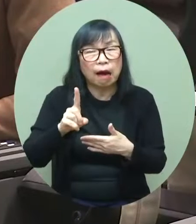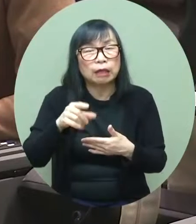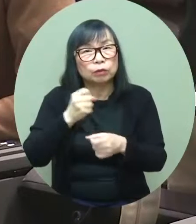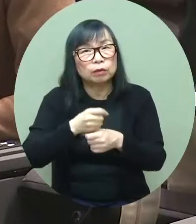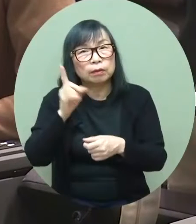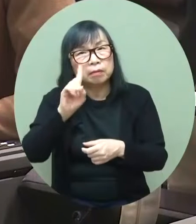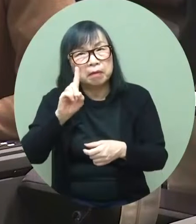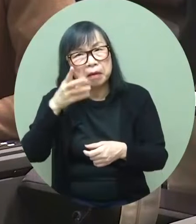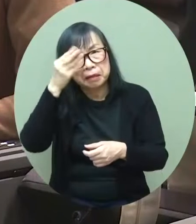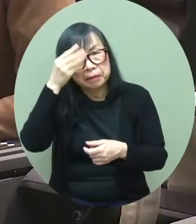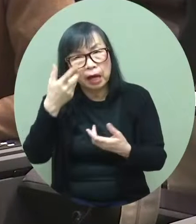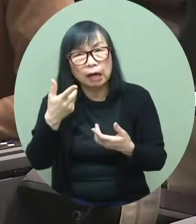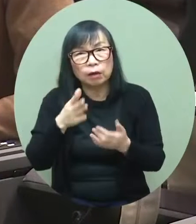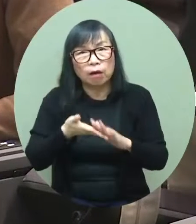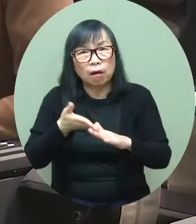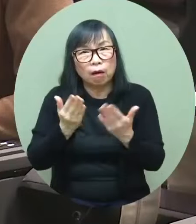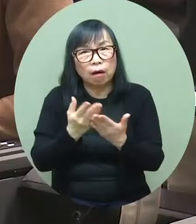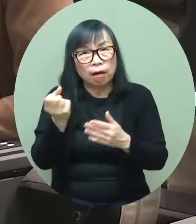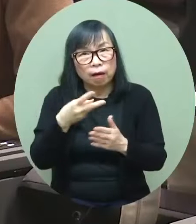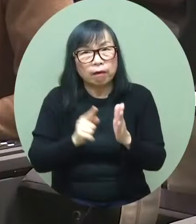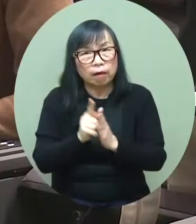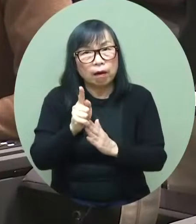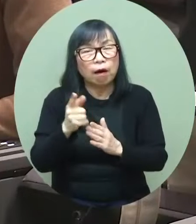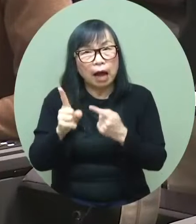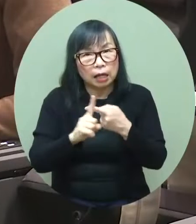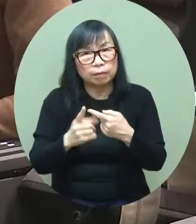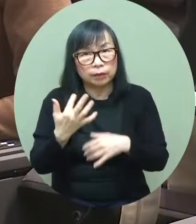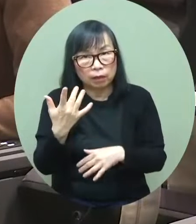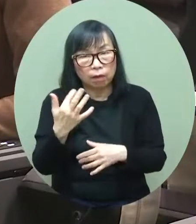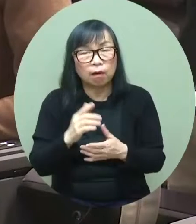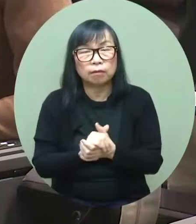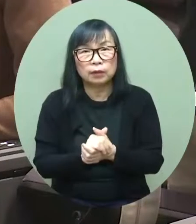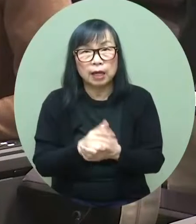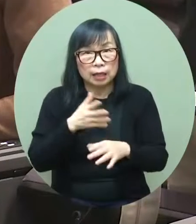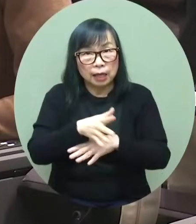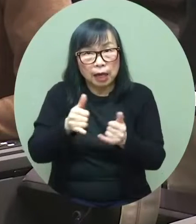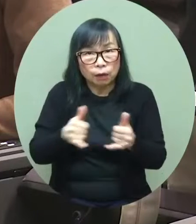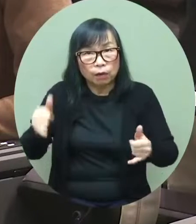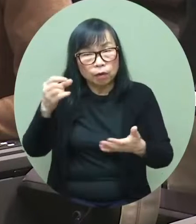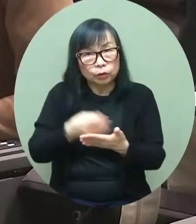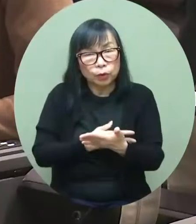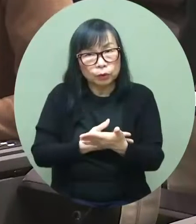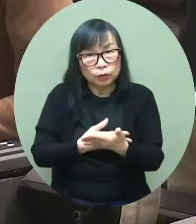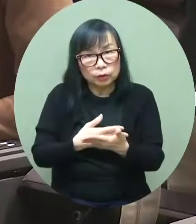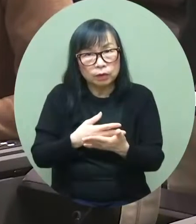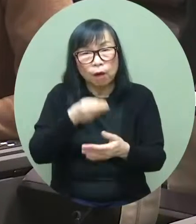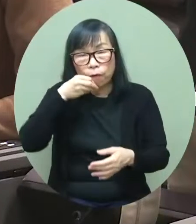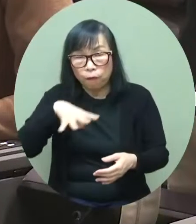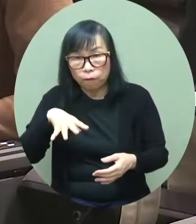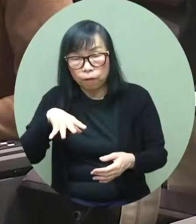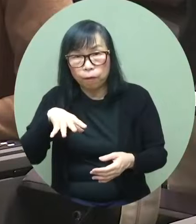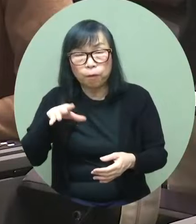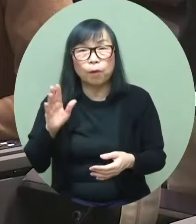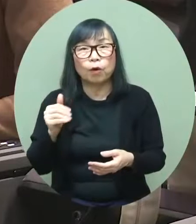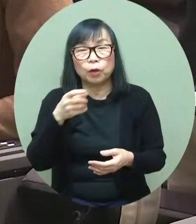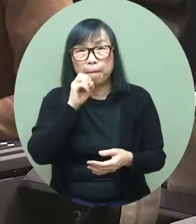啦？預計復課對疫情反彈嘅風險係有幾大咧？另外咧就係、社交距離措施，即係嚟緊都會放寬翻啦。